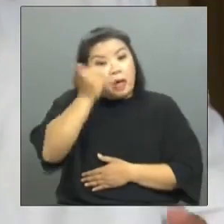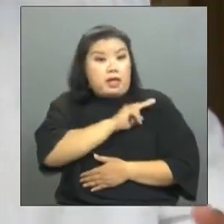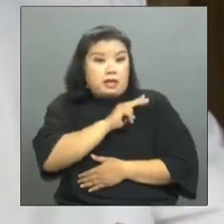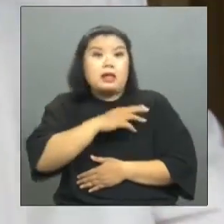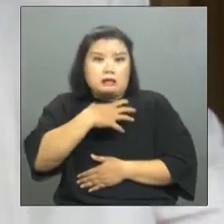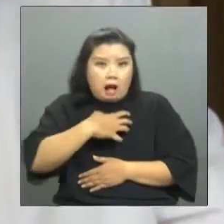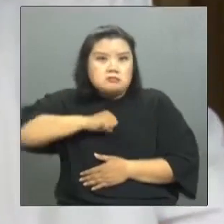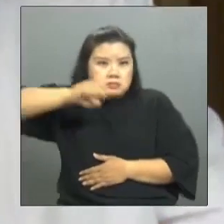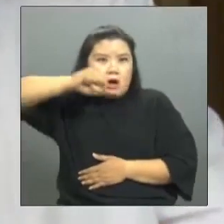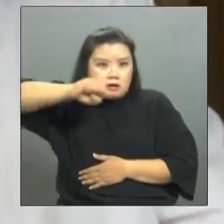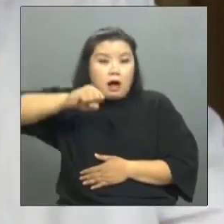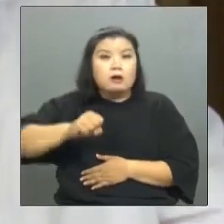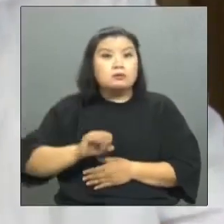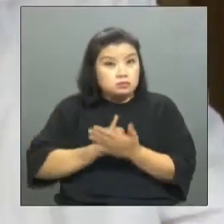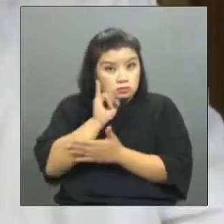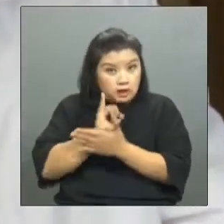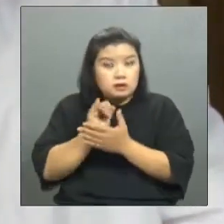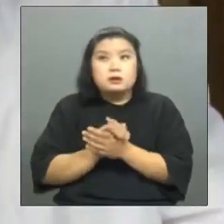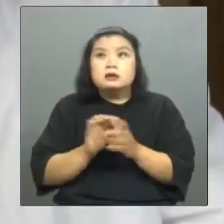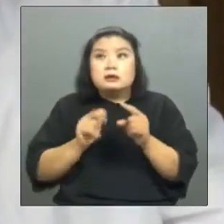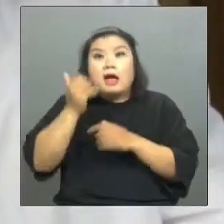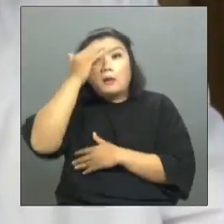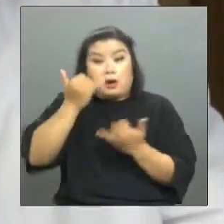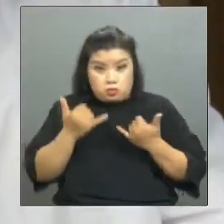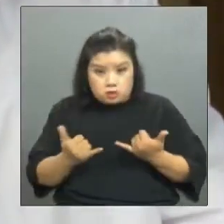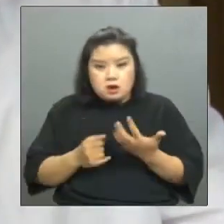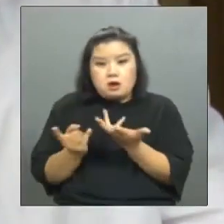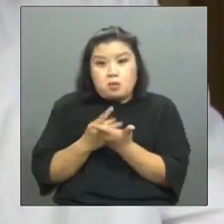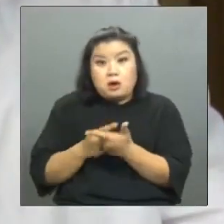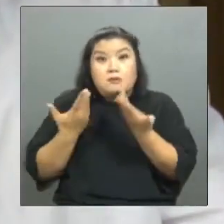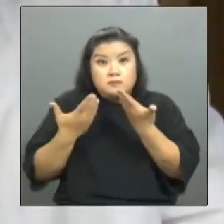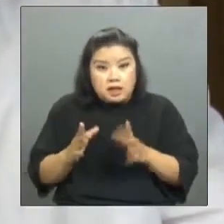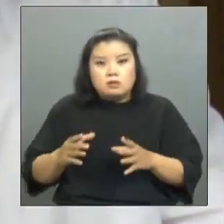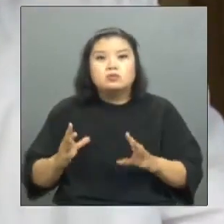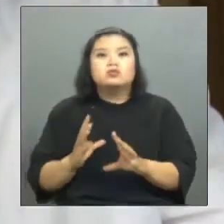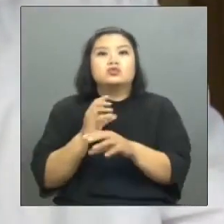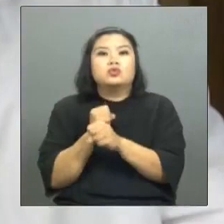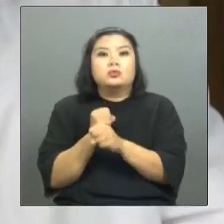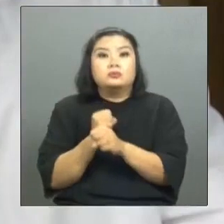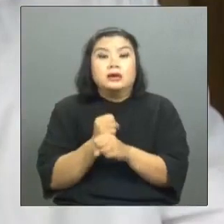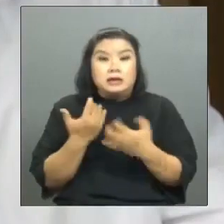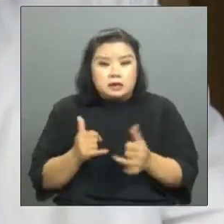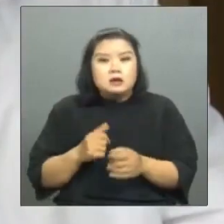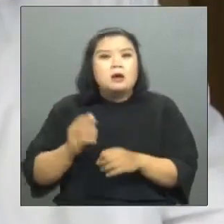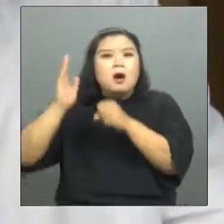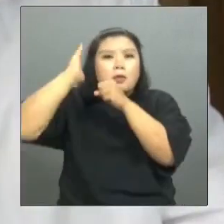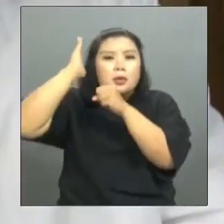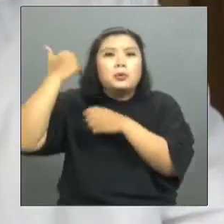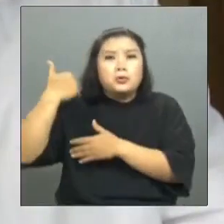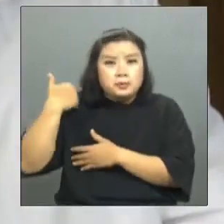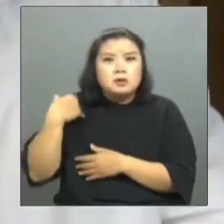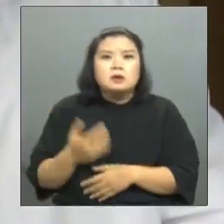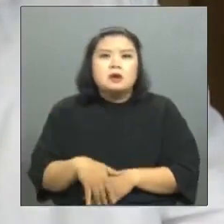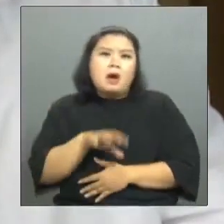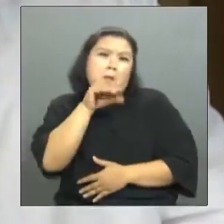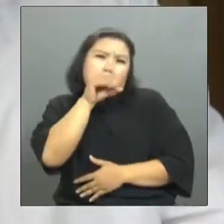การเลือกตั้งไม่ใช่หรือครับแต่พอผลการเลือกตั้งออกมาและระหว่างการรณรงค์หาเสียงเลือกตั้งก็ใช้ว